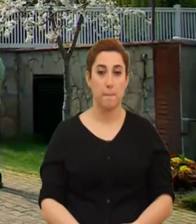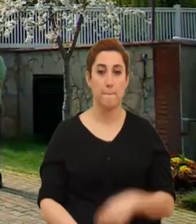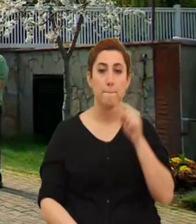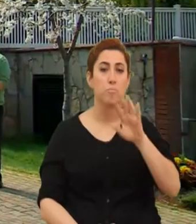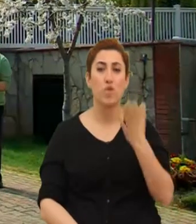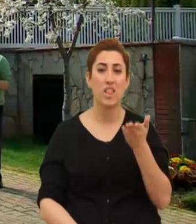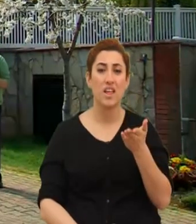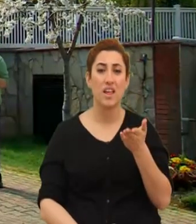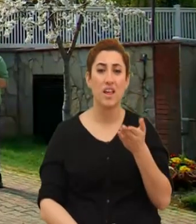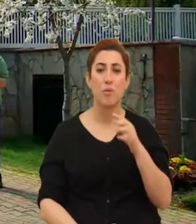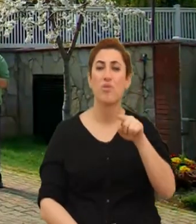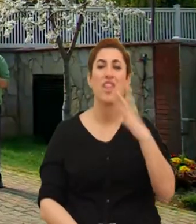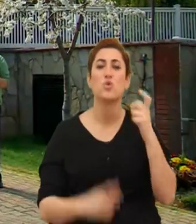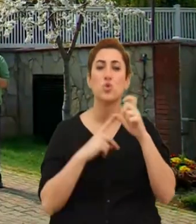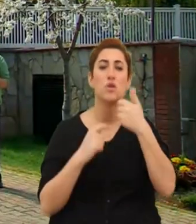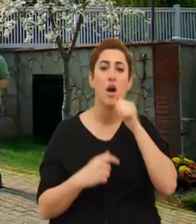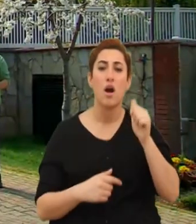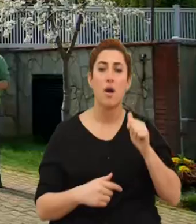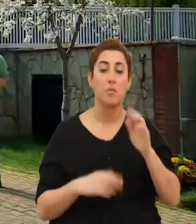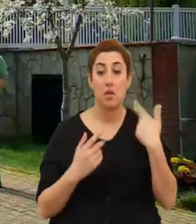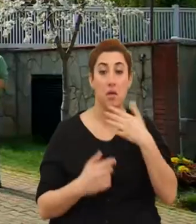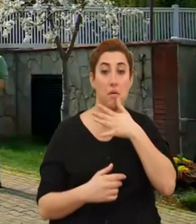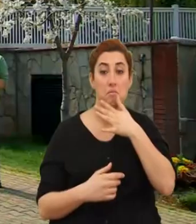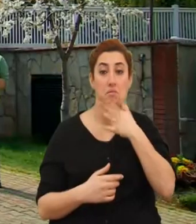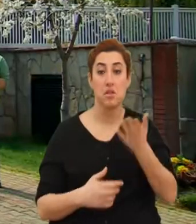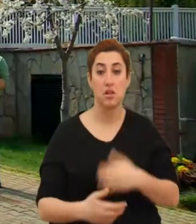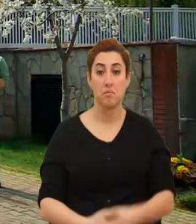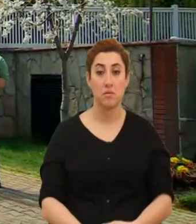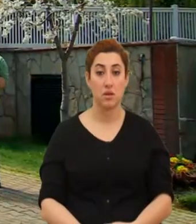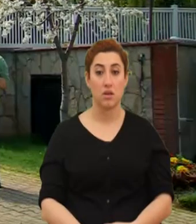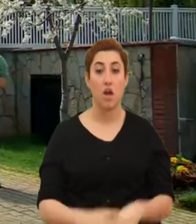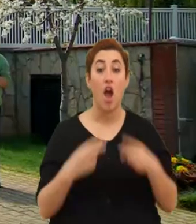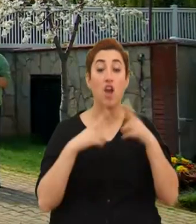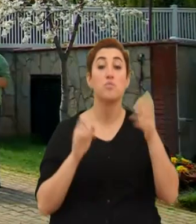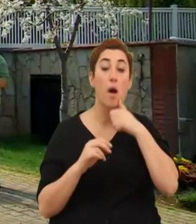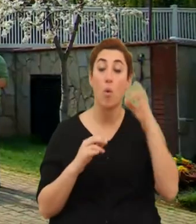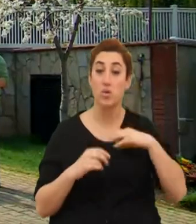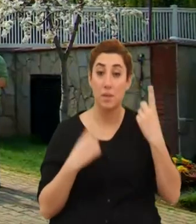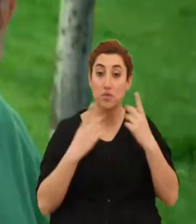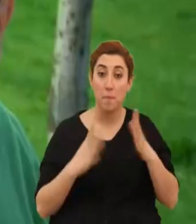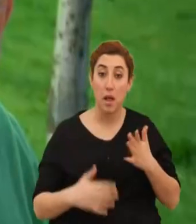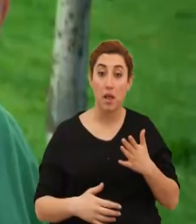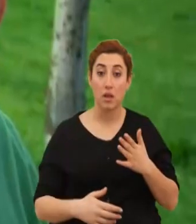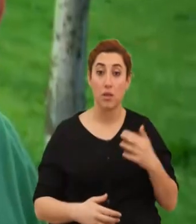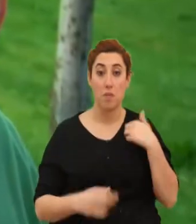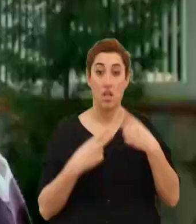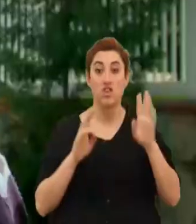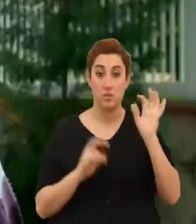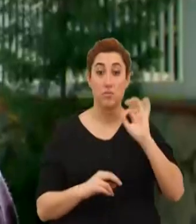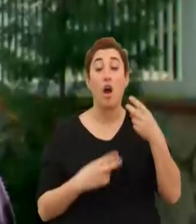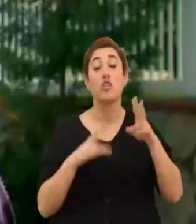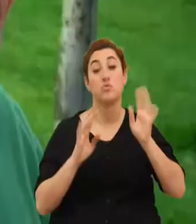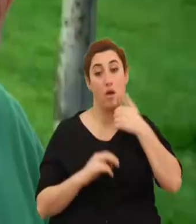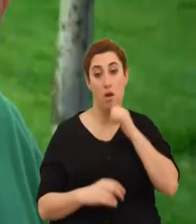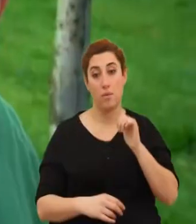Bu ne ki lan? Neymiş o Şükrü abi? Ne bileyim dışkaymış. Açmasana abi belki özel bir şeydir. Ben açmayayım değil mi?